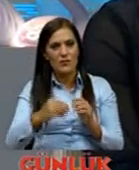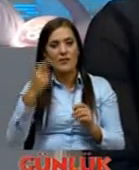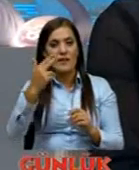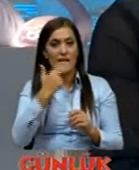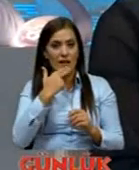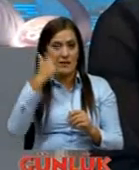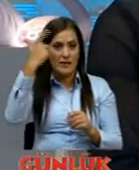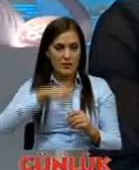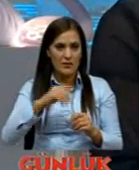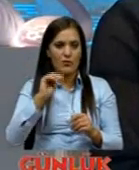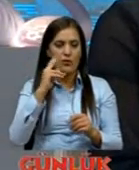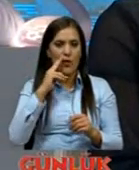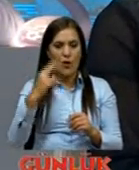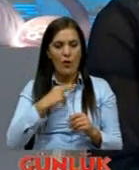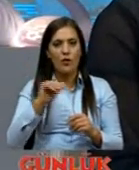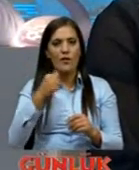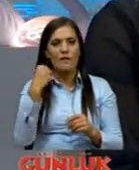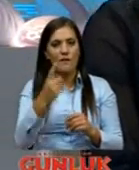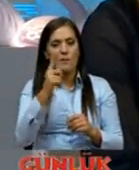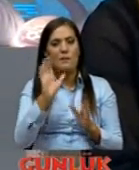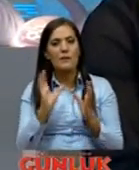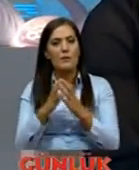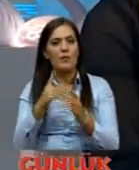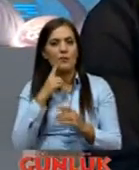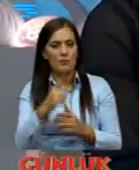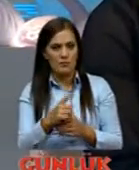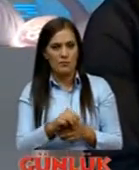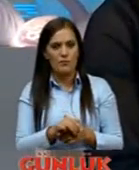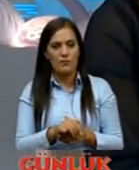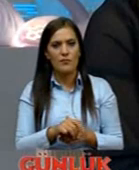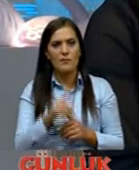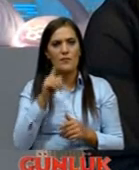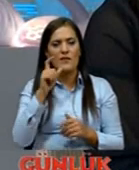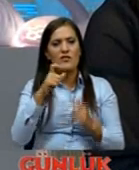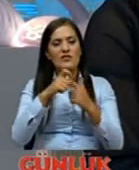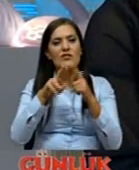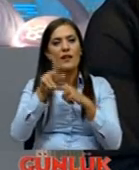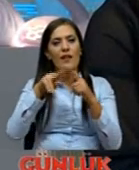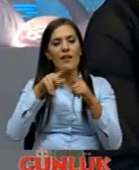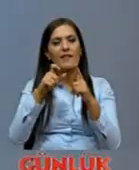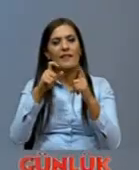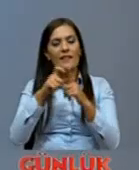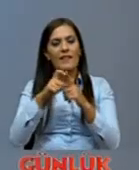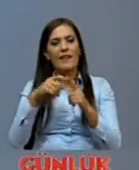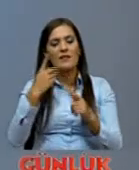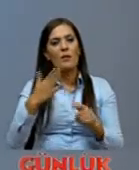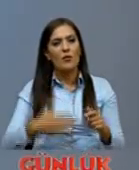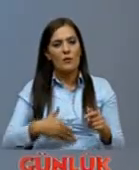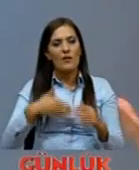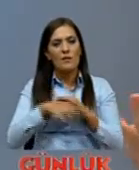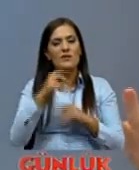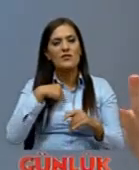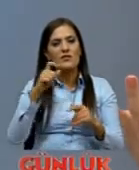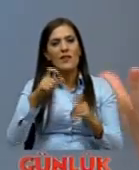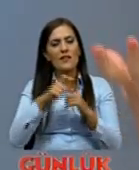feminen görünürlüğe önem veren bir branş. Harika. Ceylan Deliktaş, aslında böyle bir göbekten girdim konuya ama biz